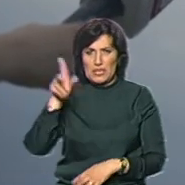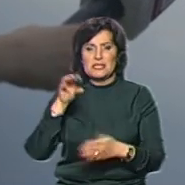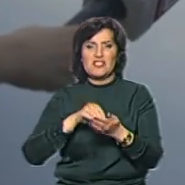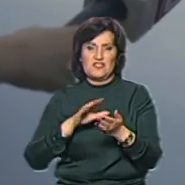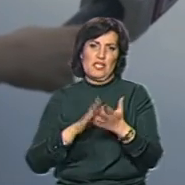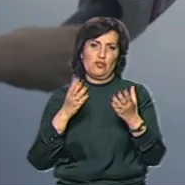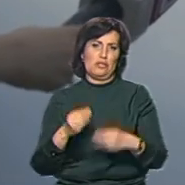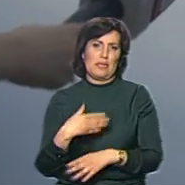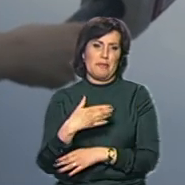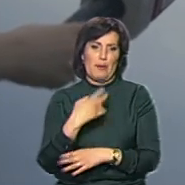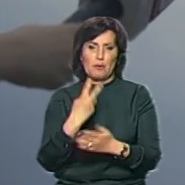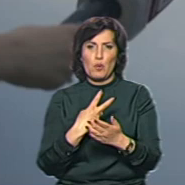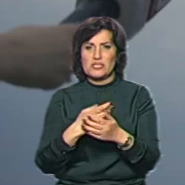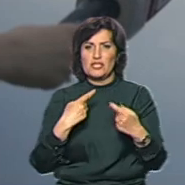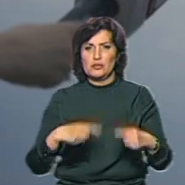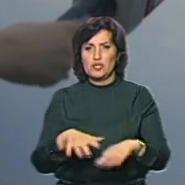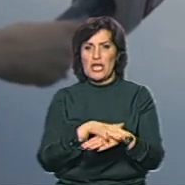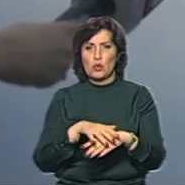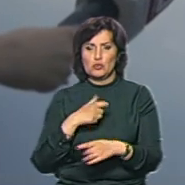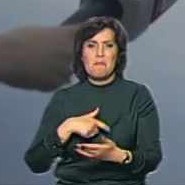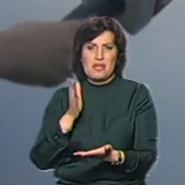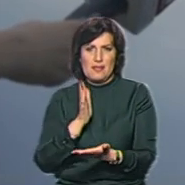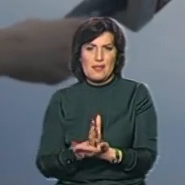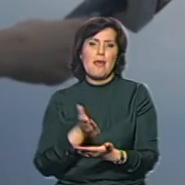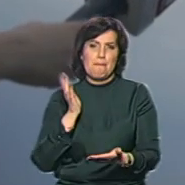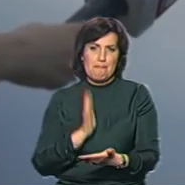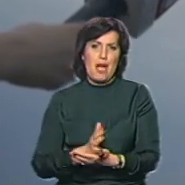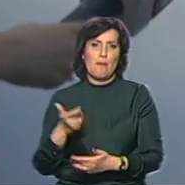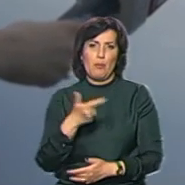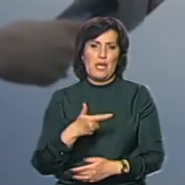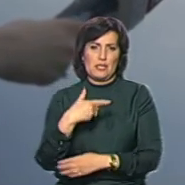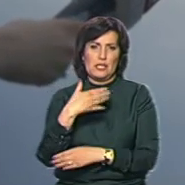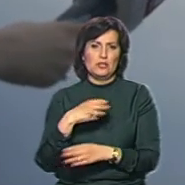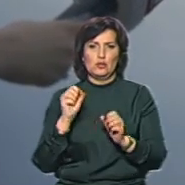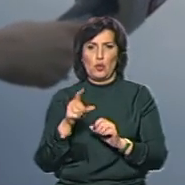відзначили день прапора. Показати іншим народам, що ми є, що маємо блакитний прапор золотою тамгою.